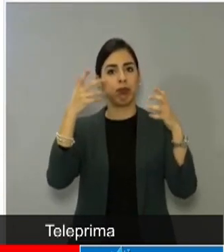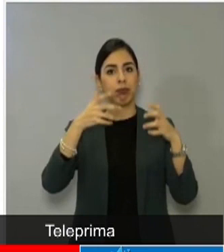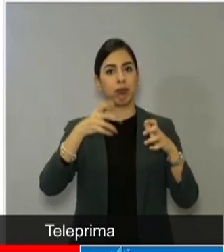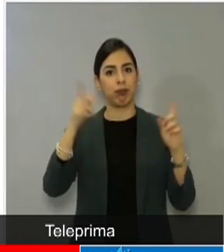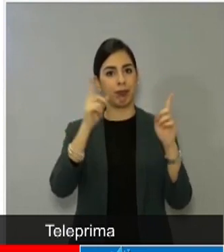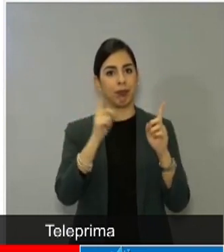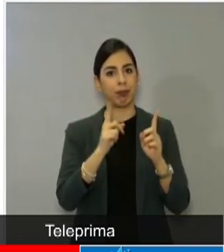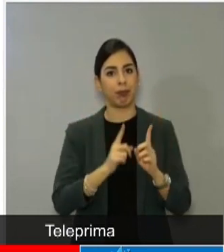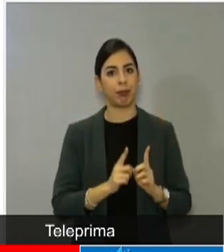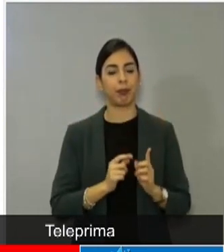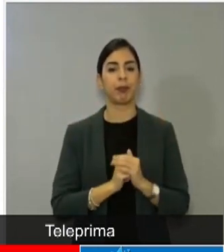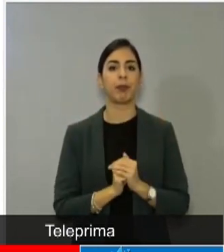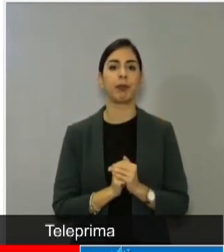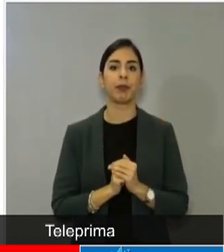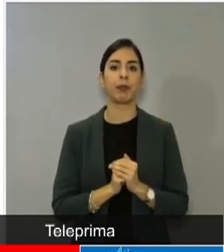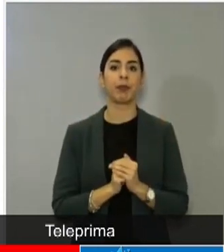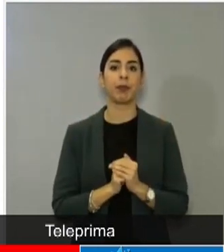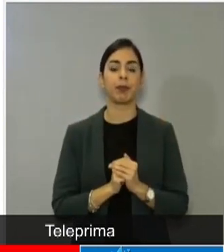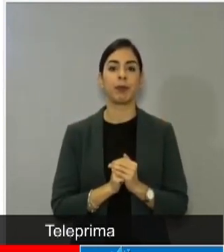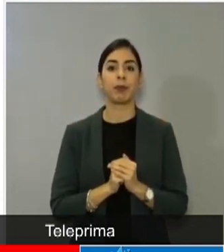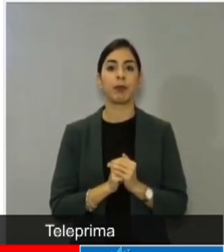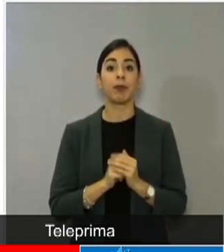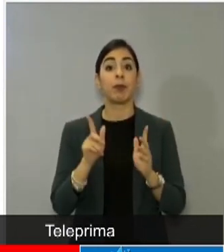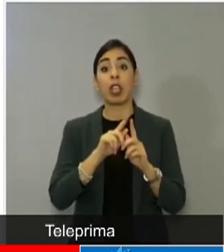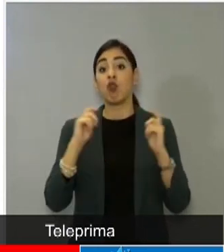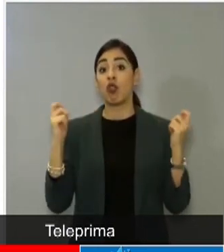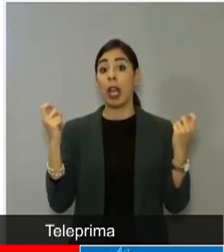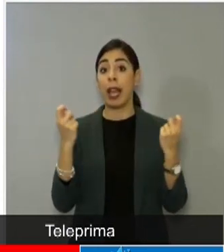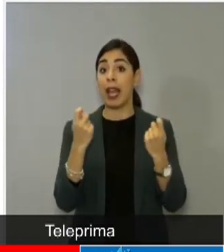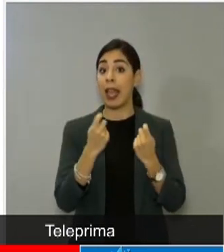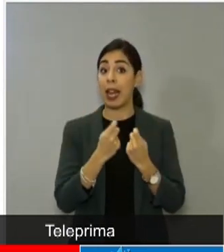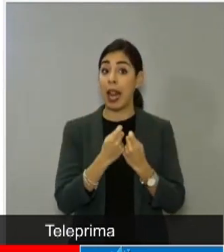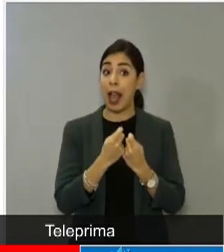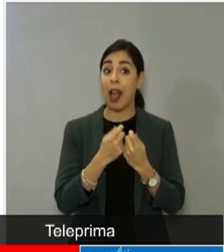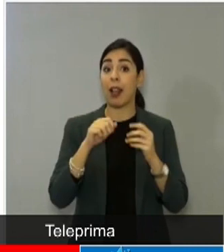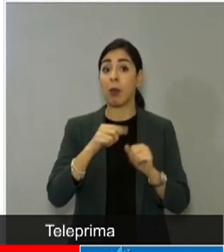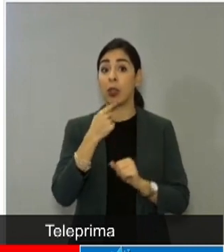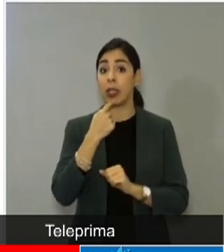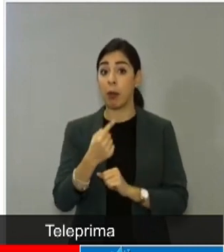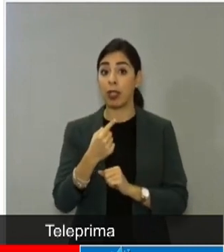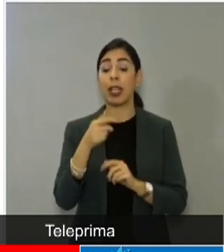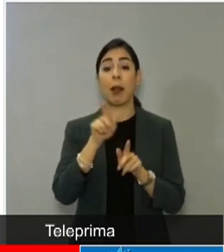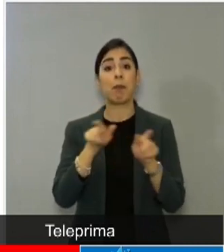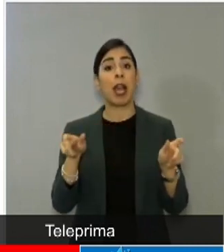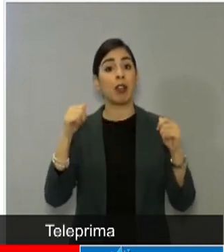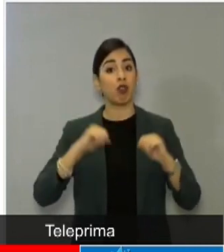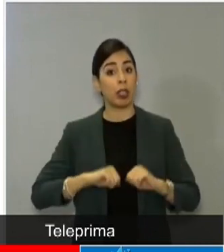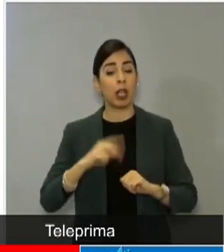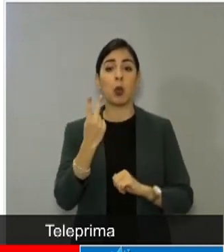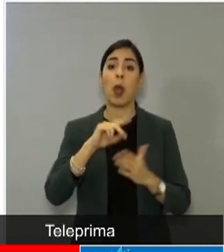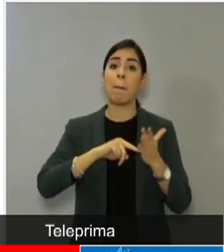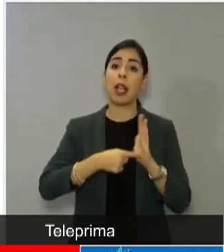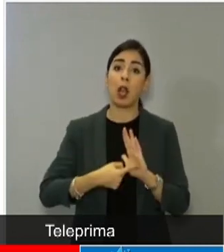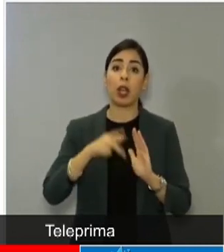In termini assoluti abbiamo somministrato ai nostri cittadini 2.335.997